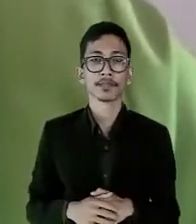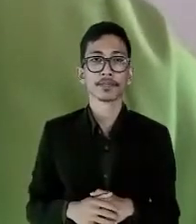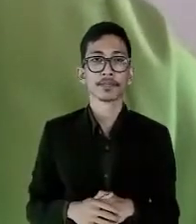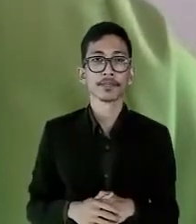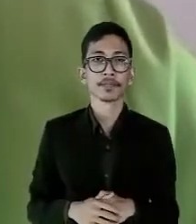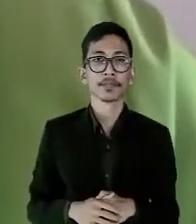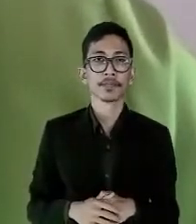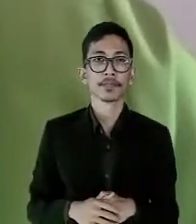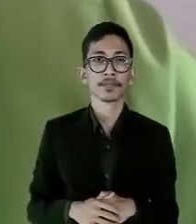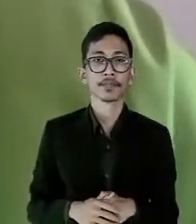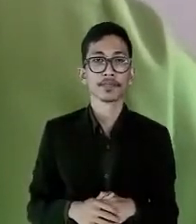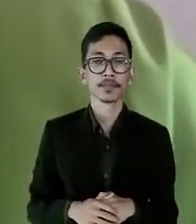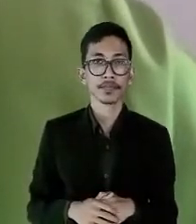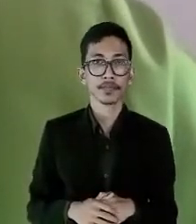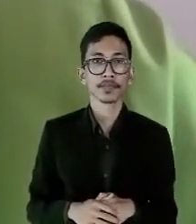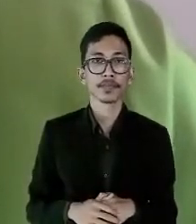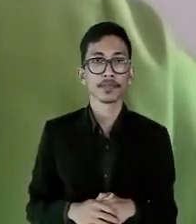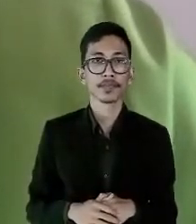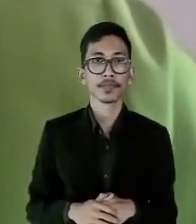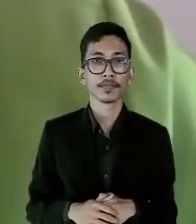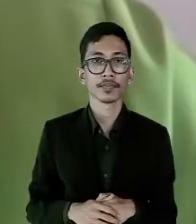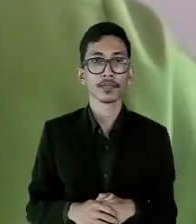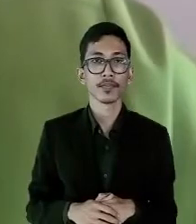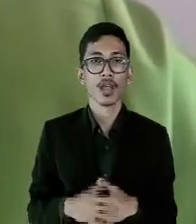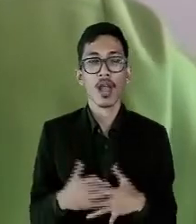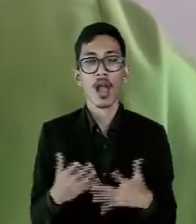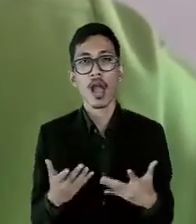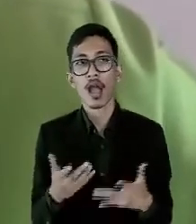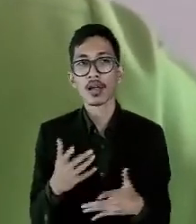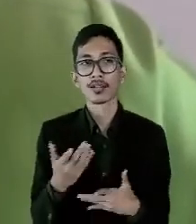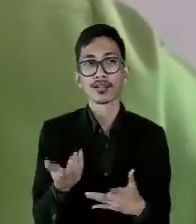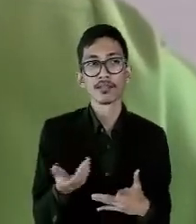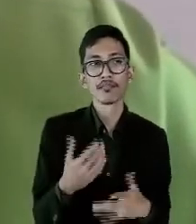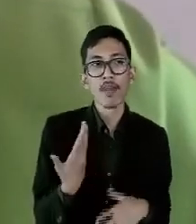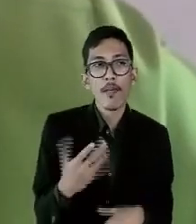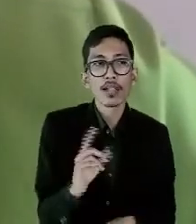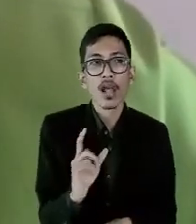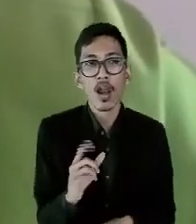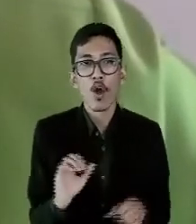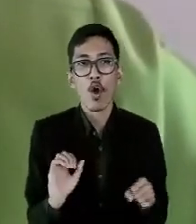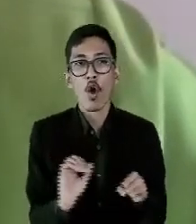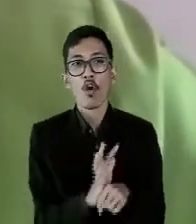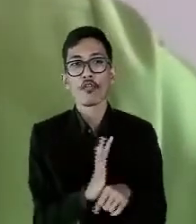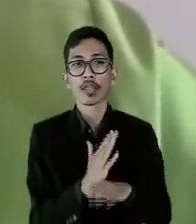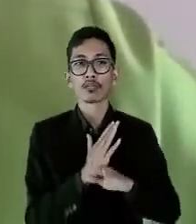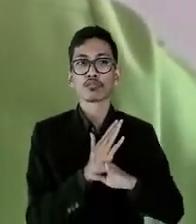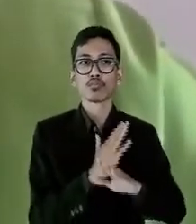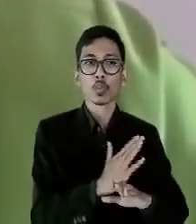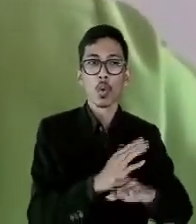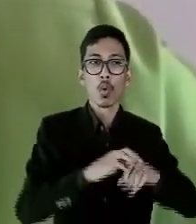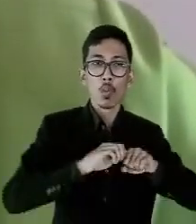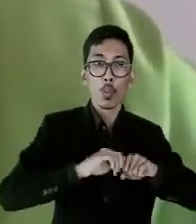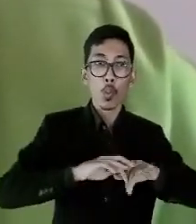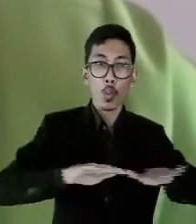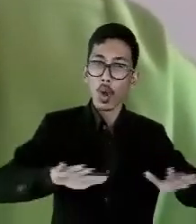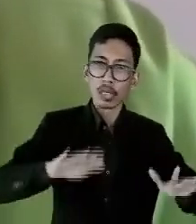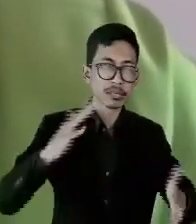kita mitigasinya, ya, mengurang resikonya supaya tidak berkembang. Kita mengapresiasi dengan